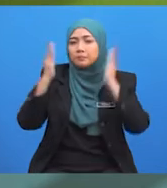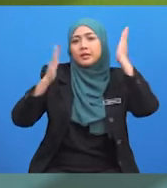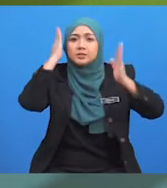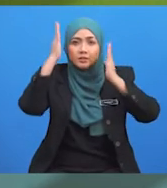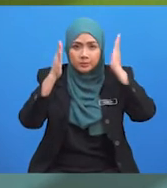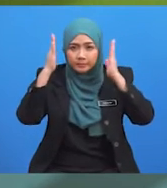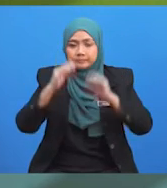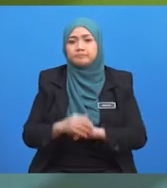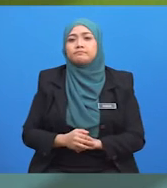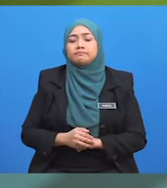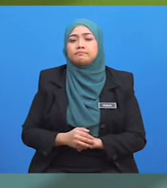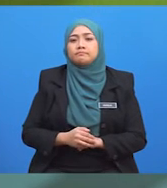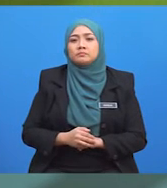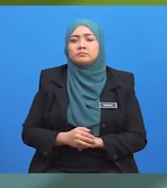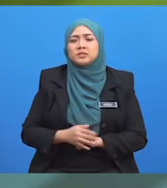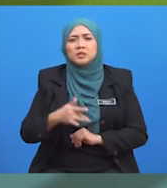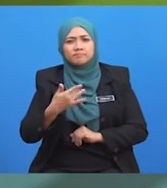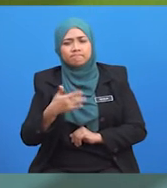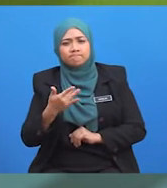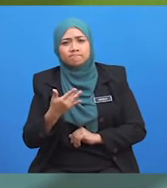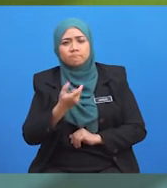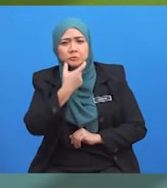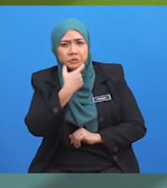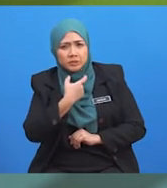Agak menyedihkan juga, cikgu. Kerana